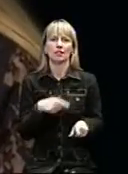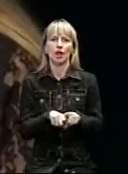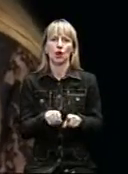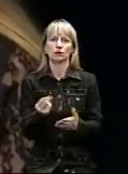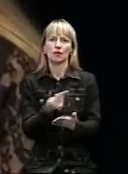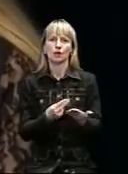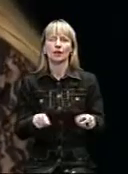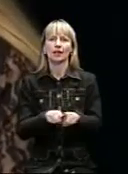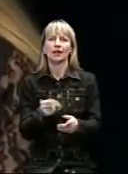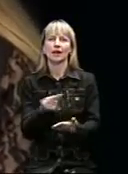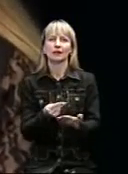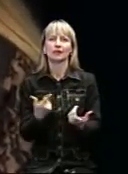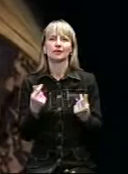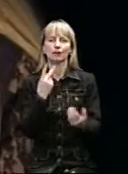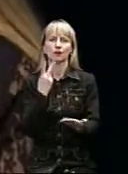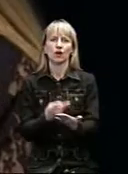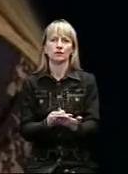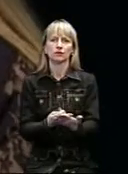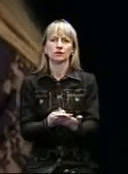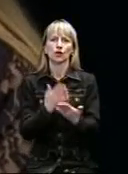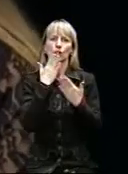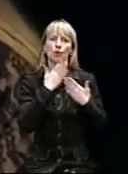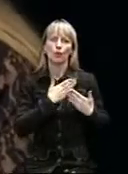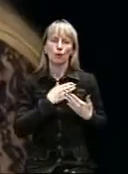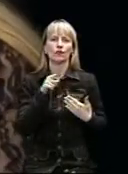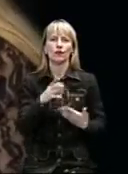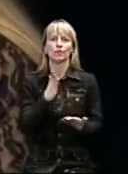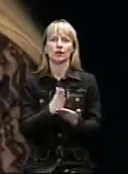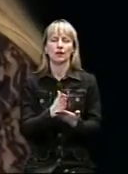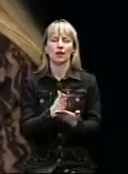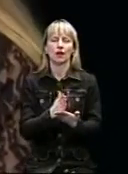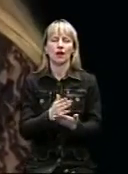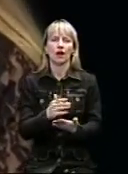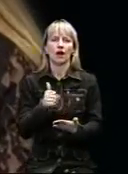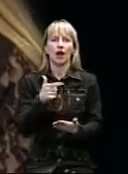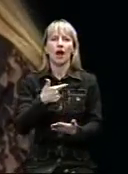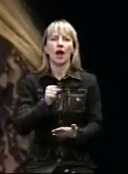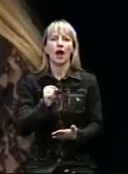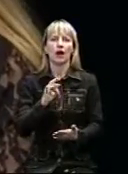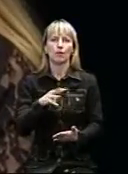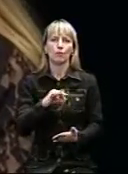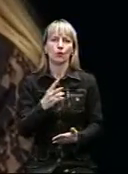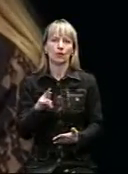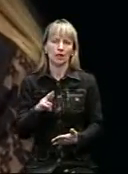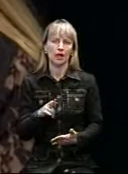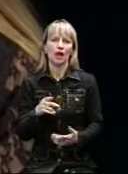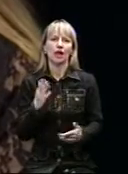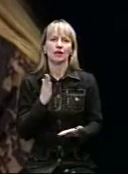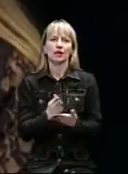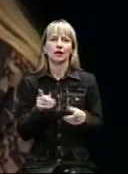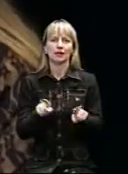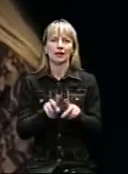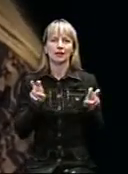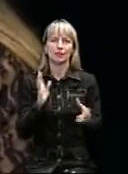пишу такі картини, де відображення ідеї любові та гармонії. Плюс в мене така тема, я